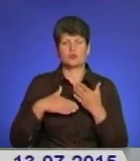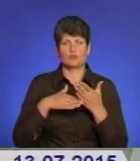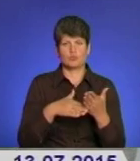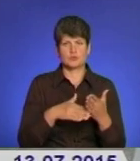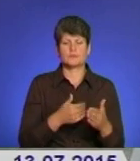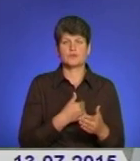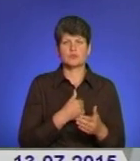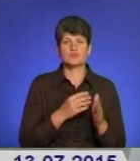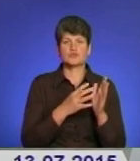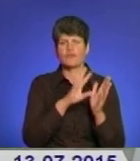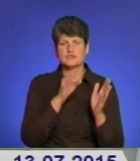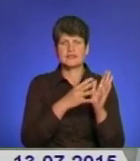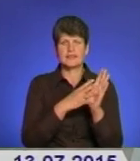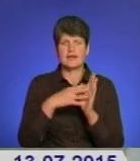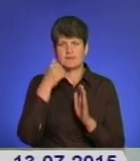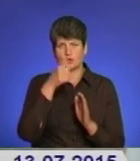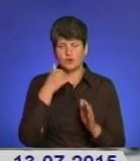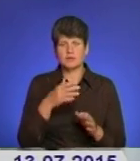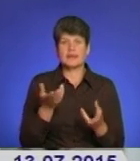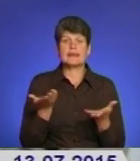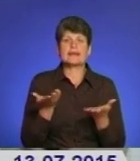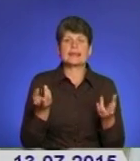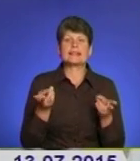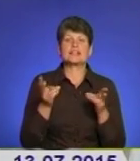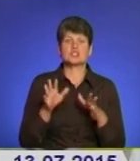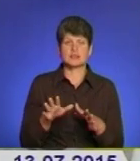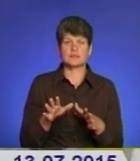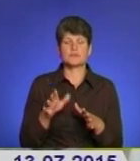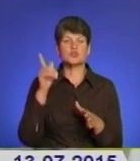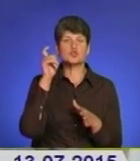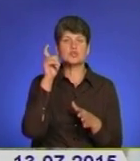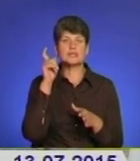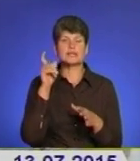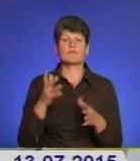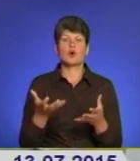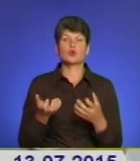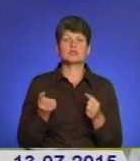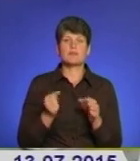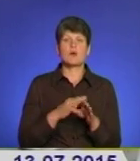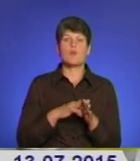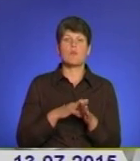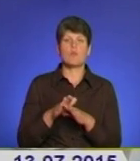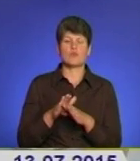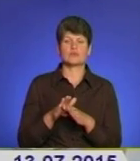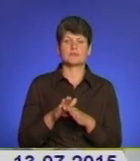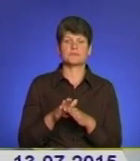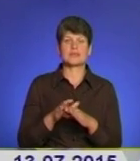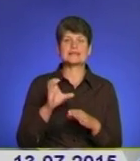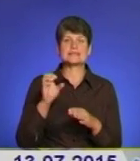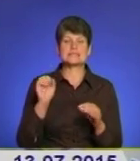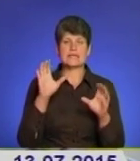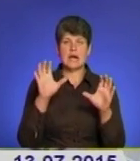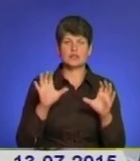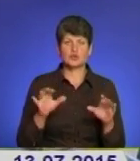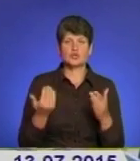ці 9 років до ювілеїв, які лишились, Чортків отримав повний не тільки статус, але й нове відродження